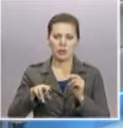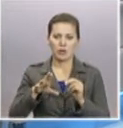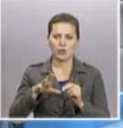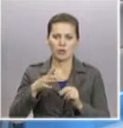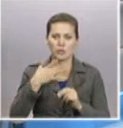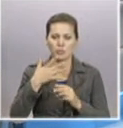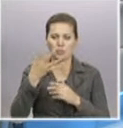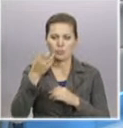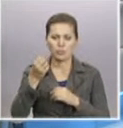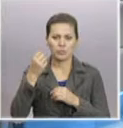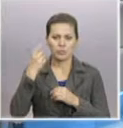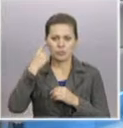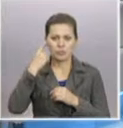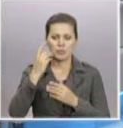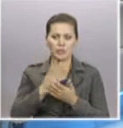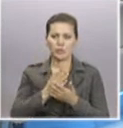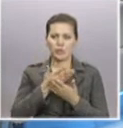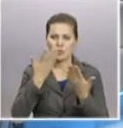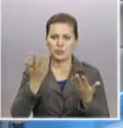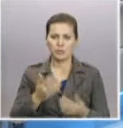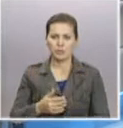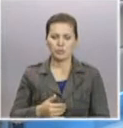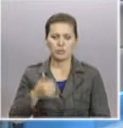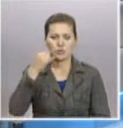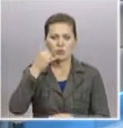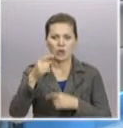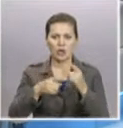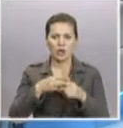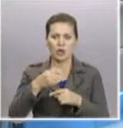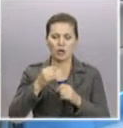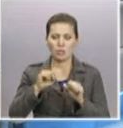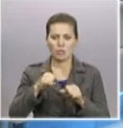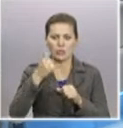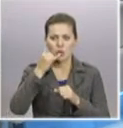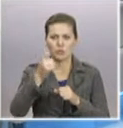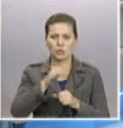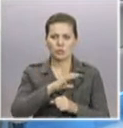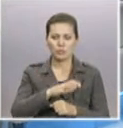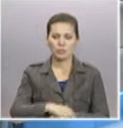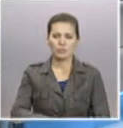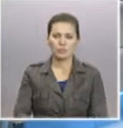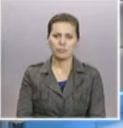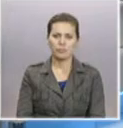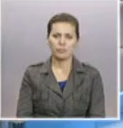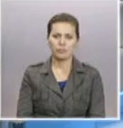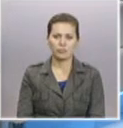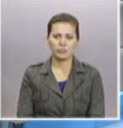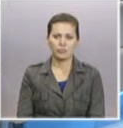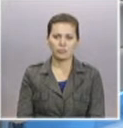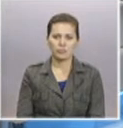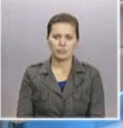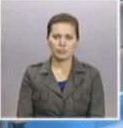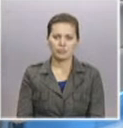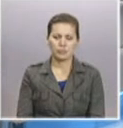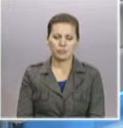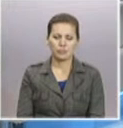Даусыңыз өшіп қалатыр бізге. Алло. Телефон арқылы сөйлессеңіз бізбен. Алло. Тыңдап отырмыз, сіз